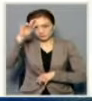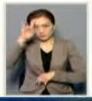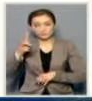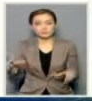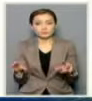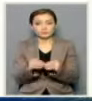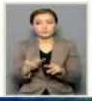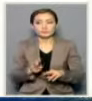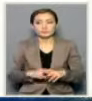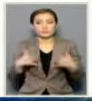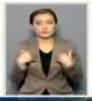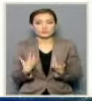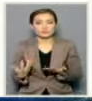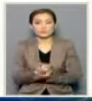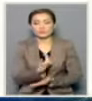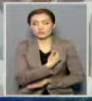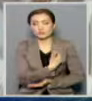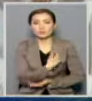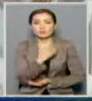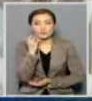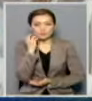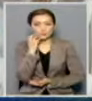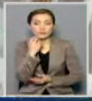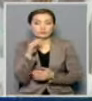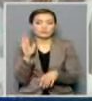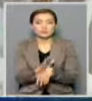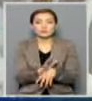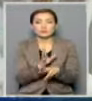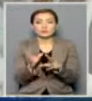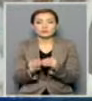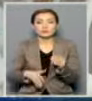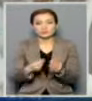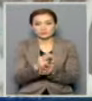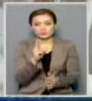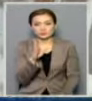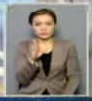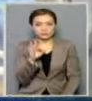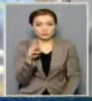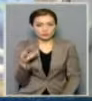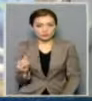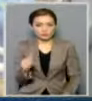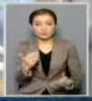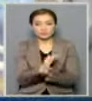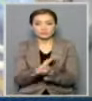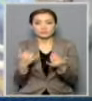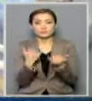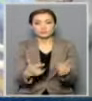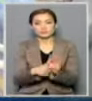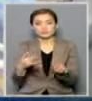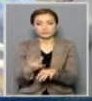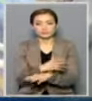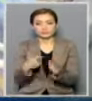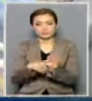пар, отчаявшихся иметь детей. По поручению президента количество выделяемых на процедуру ЭКО-квот увеличили в 7 раз,